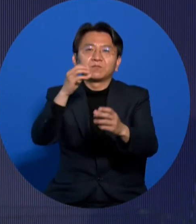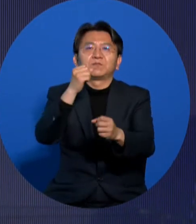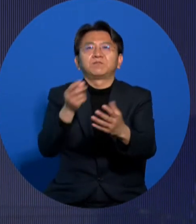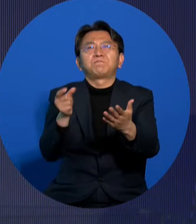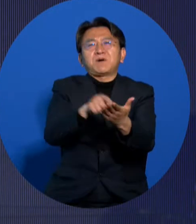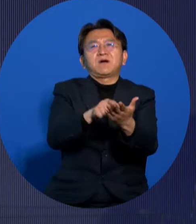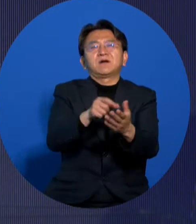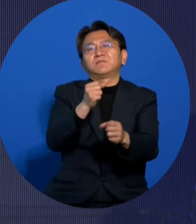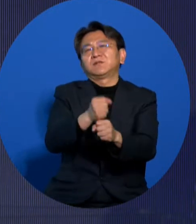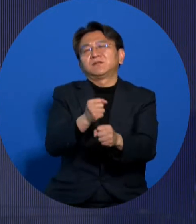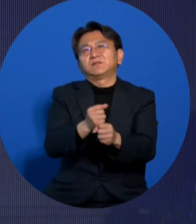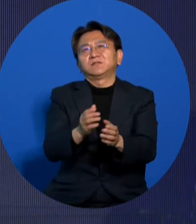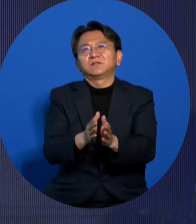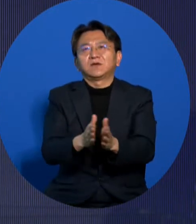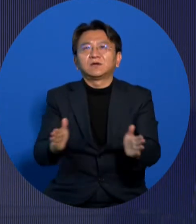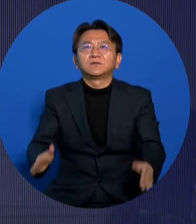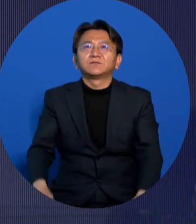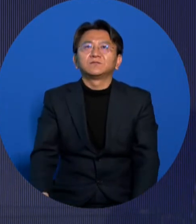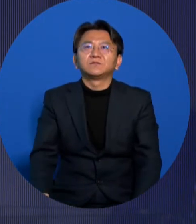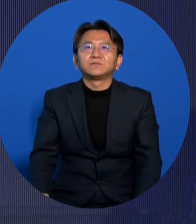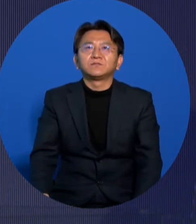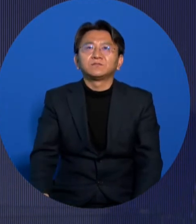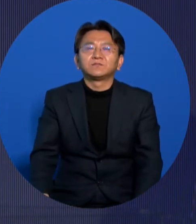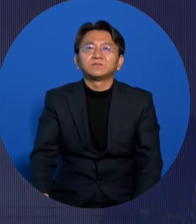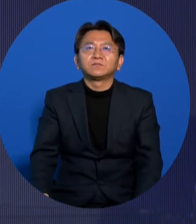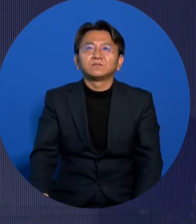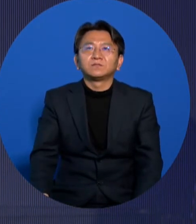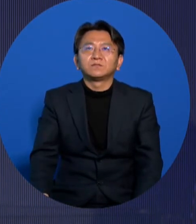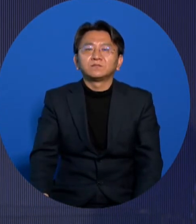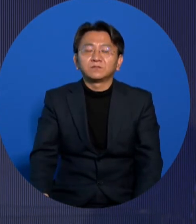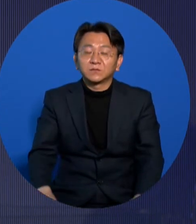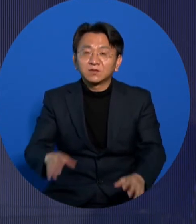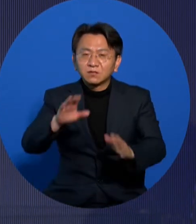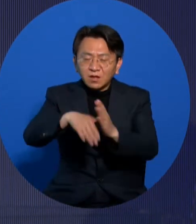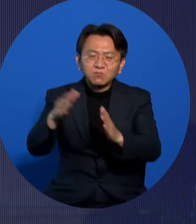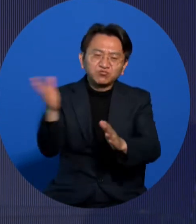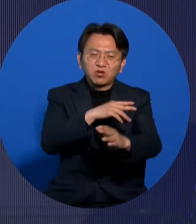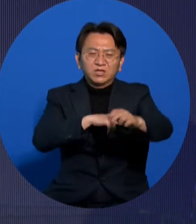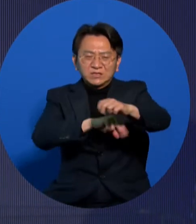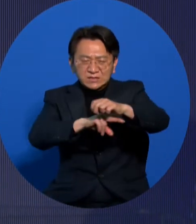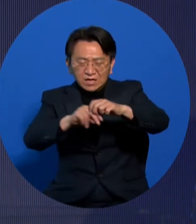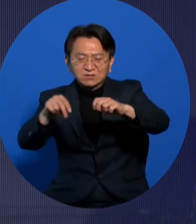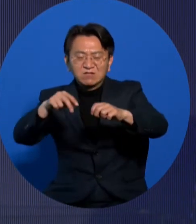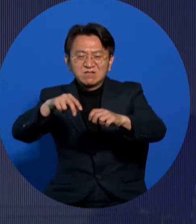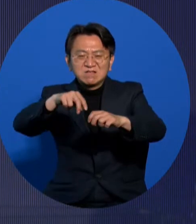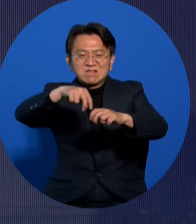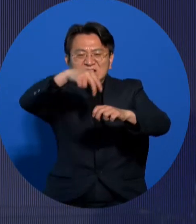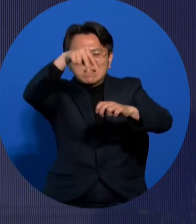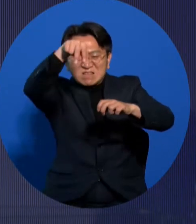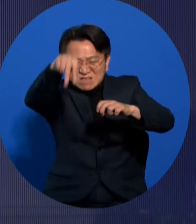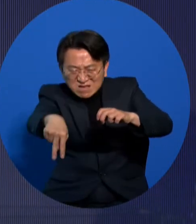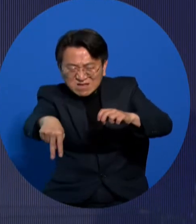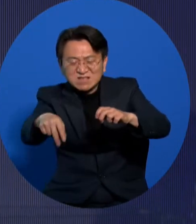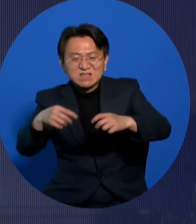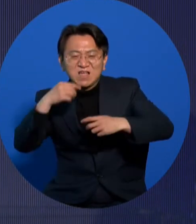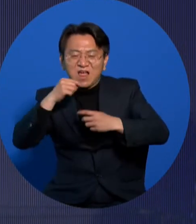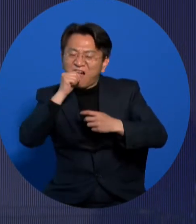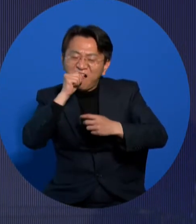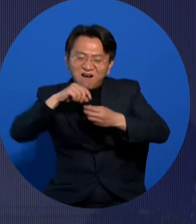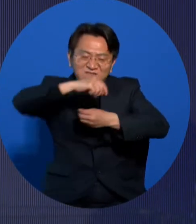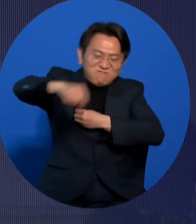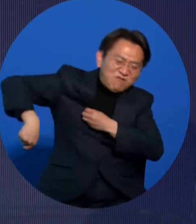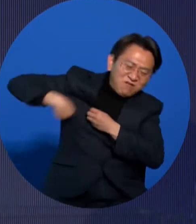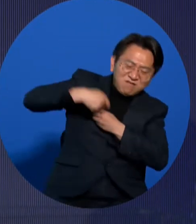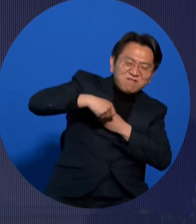때마다 우리가 지하철 철로에 내려가서 쇠사슬로 묶고 왜 우리가